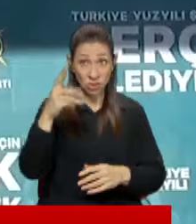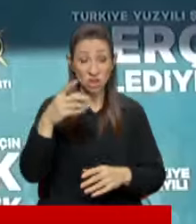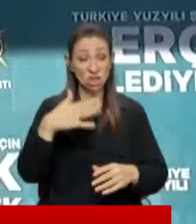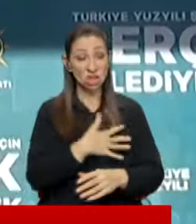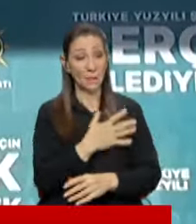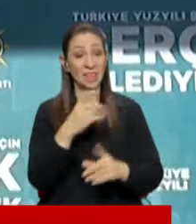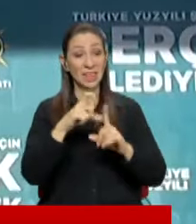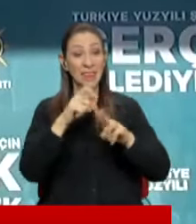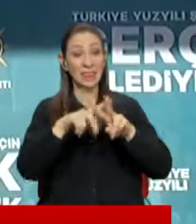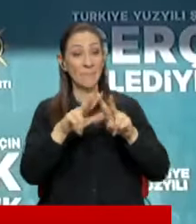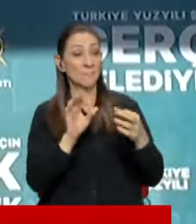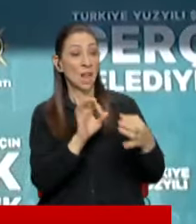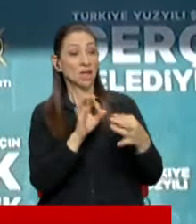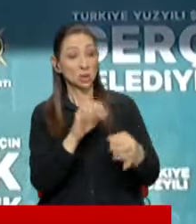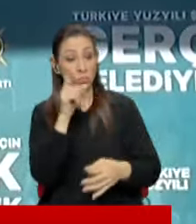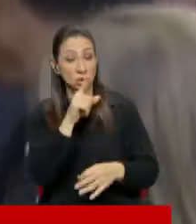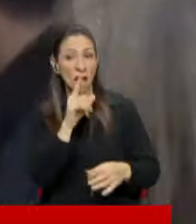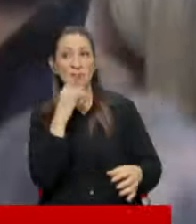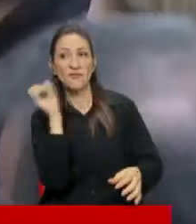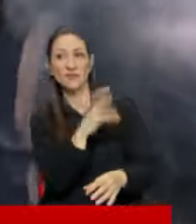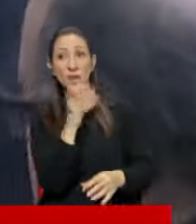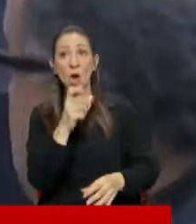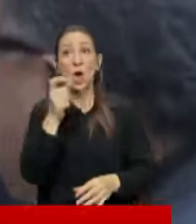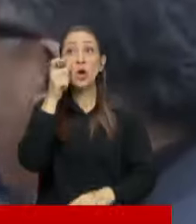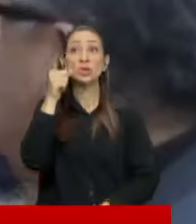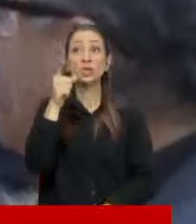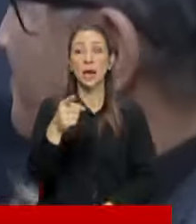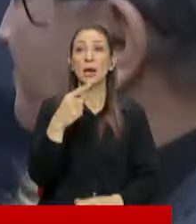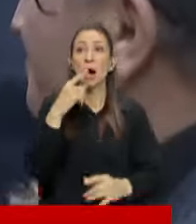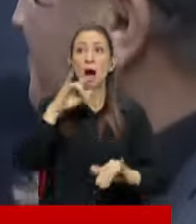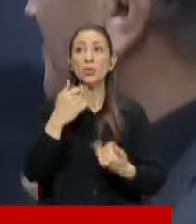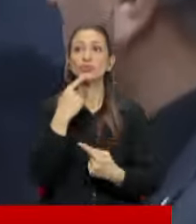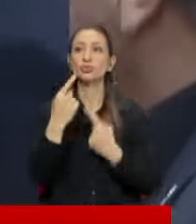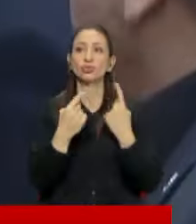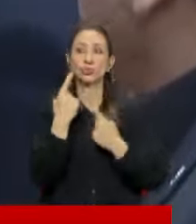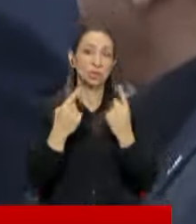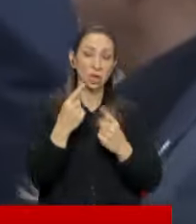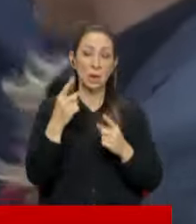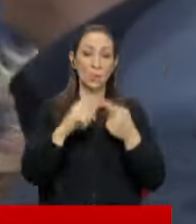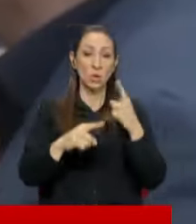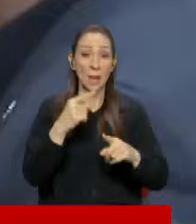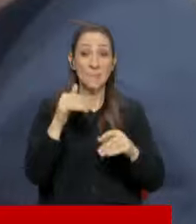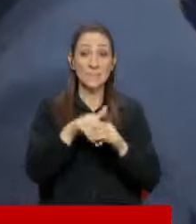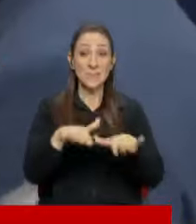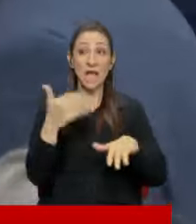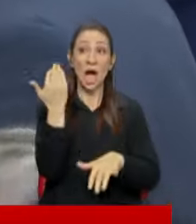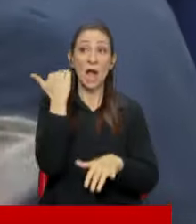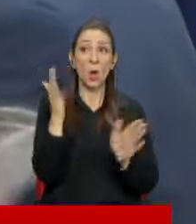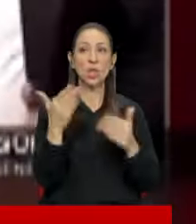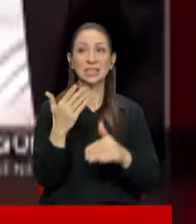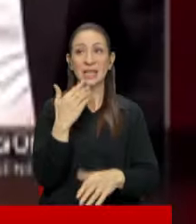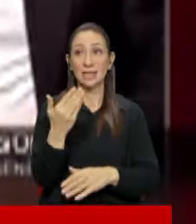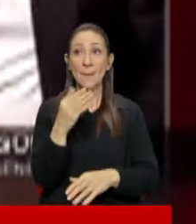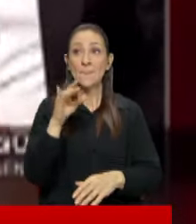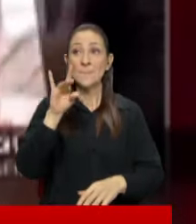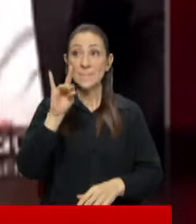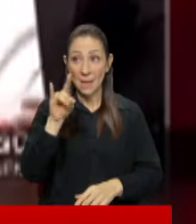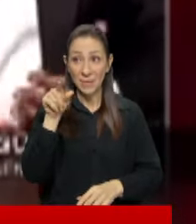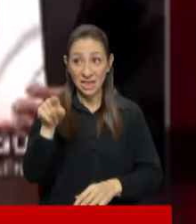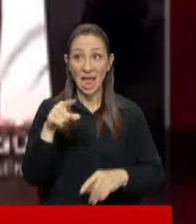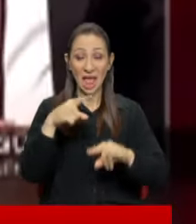CHP'yi DEM Parti ile temasları üzerinden hedef alırken Özgür Özel iddialı cümlelerle siyasetin meclisin arka odasını anlattı.